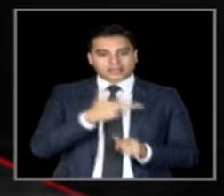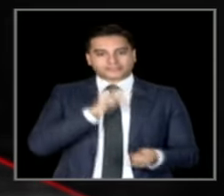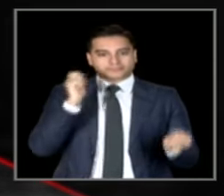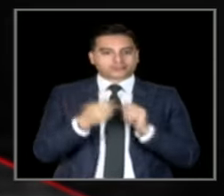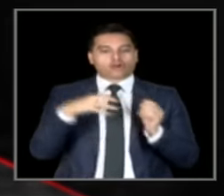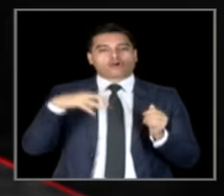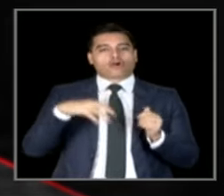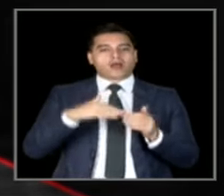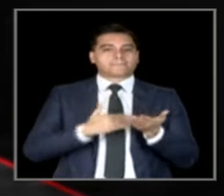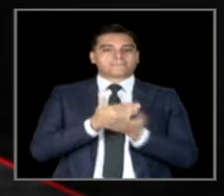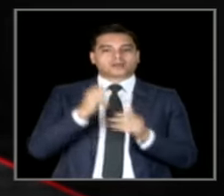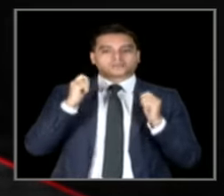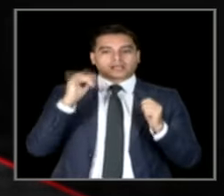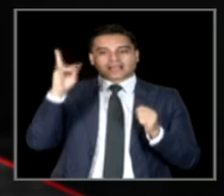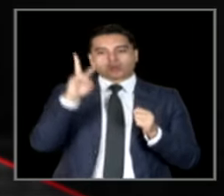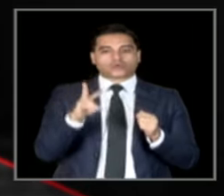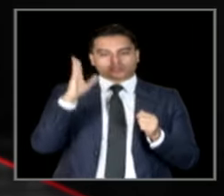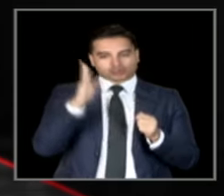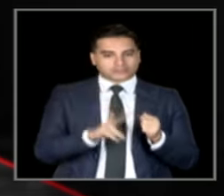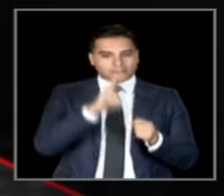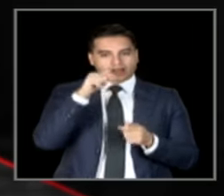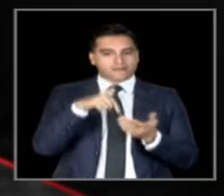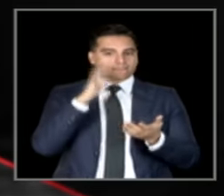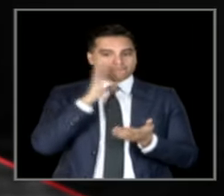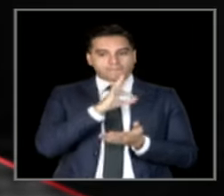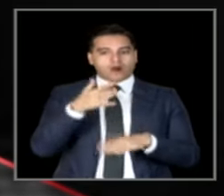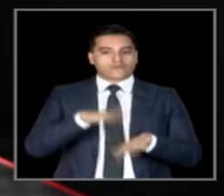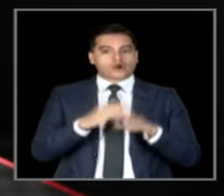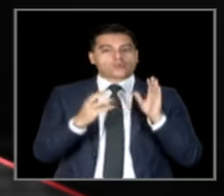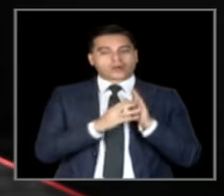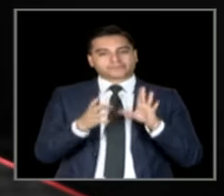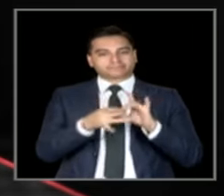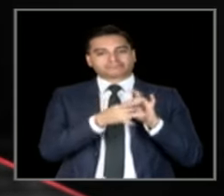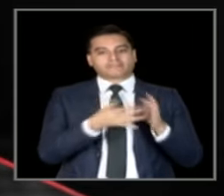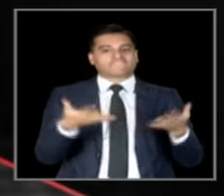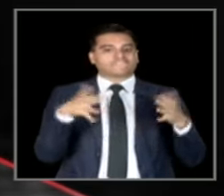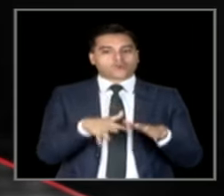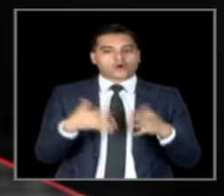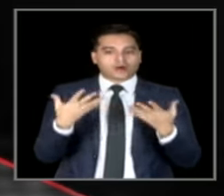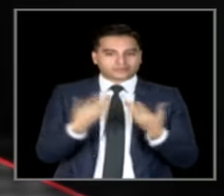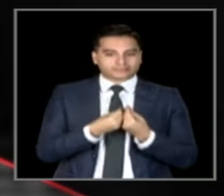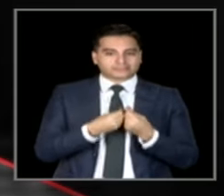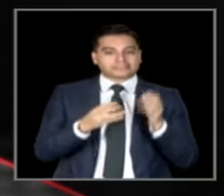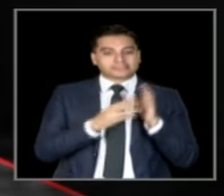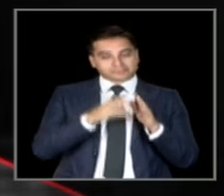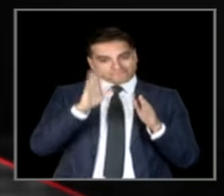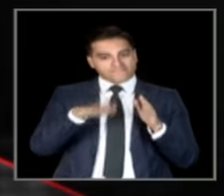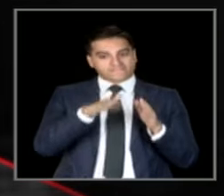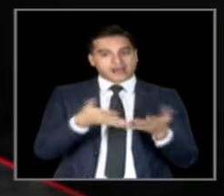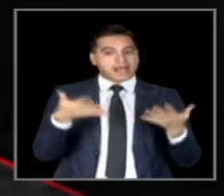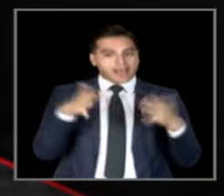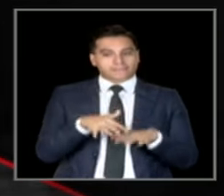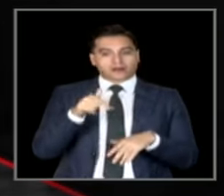جامعة القاهرة بعد ثورة 23 يوليو. تضم كليات لا نظير لها في باقي الجامعات